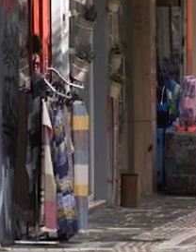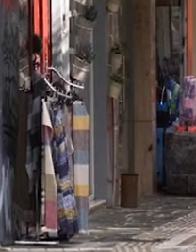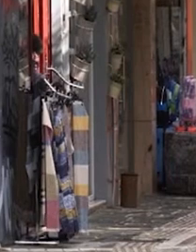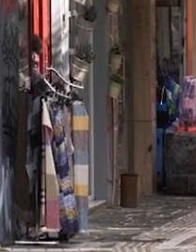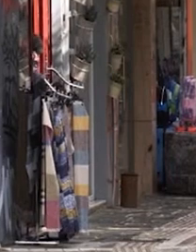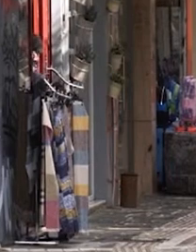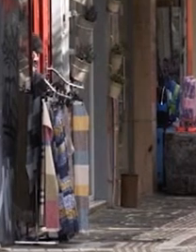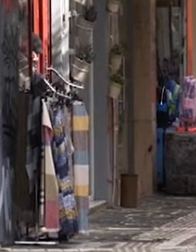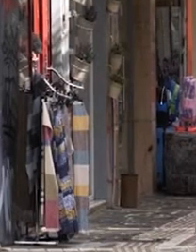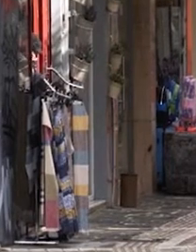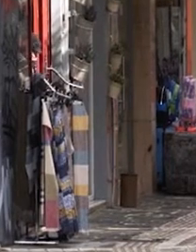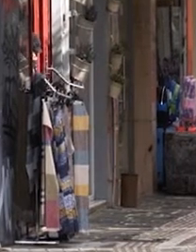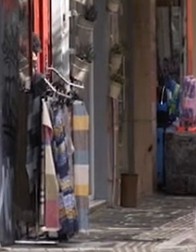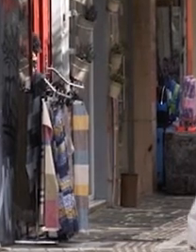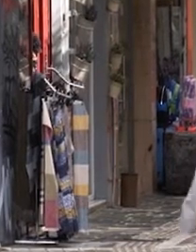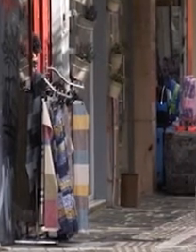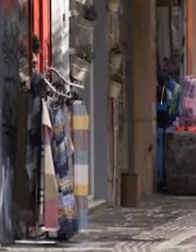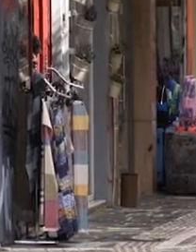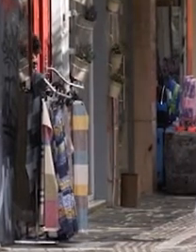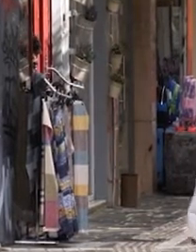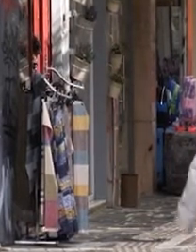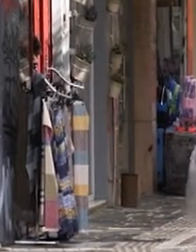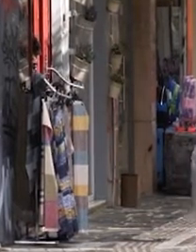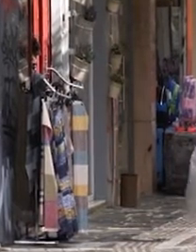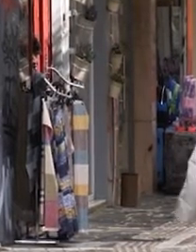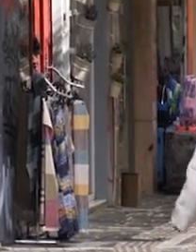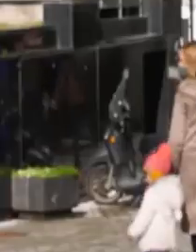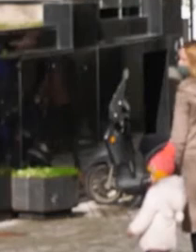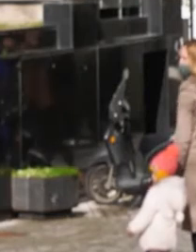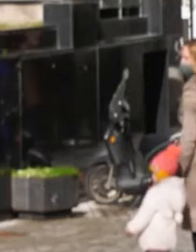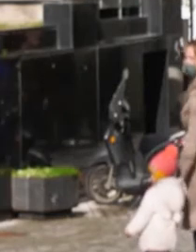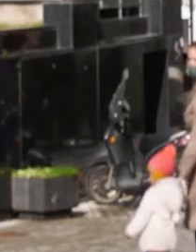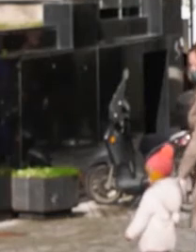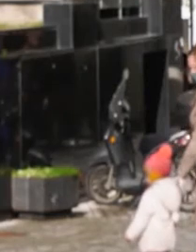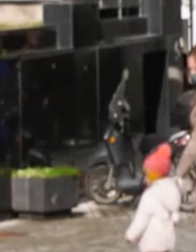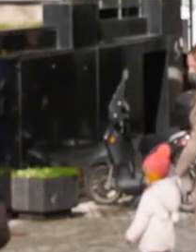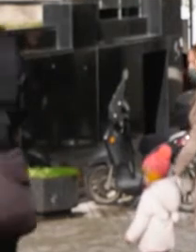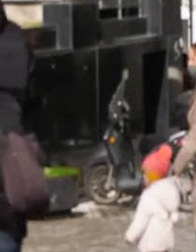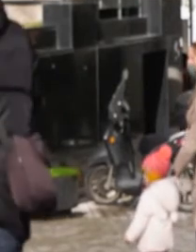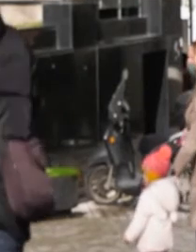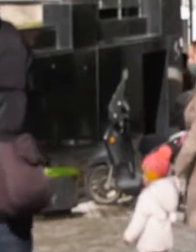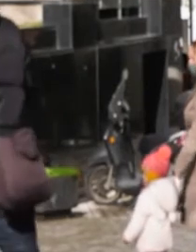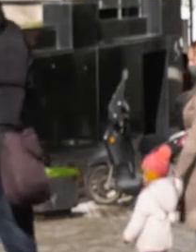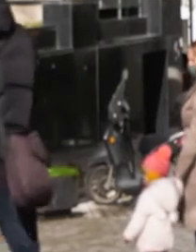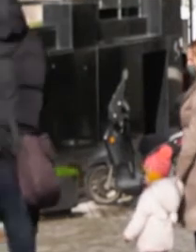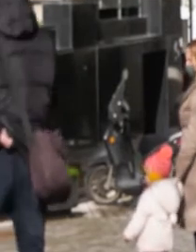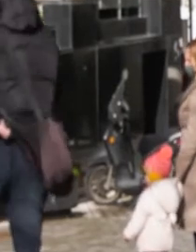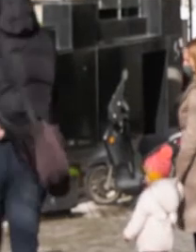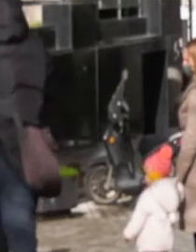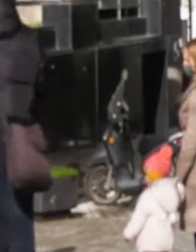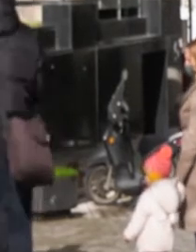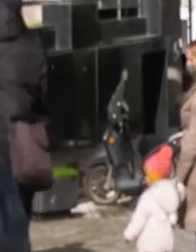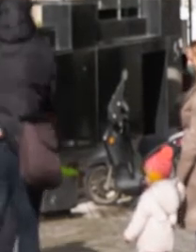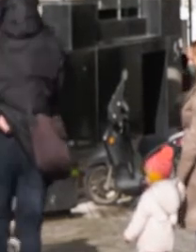Στα δύο χωρίζεται ξανά η Ελλάδα με το νέο υγειονομικό χάρτη της χώρας να ενεργοποιείται αυτή τη φορά σε δύο